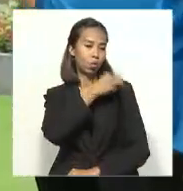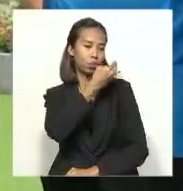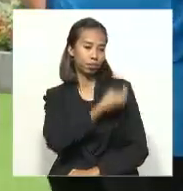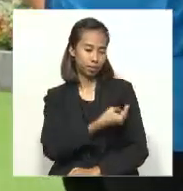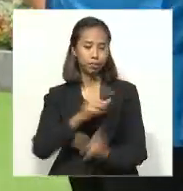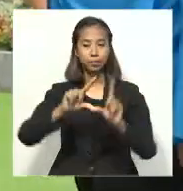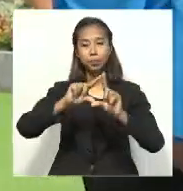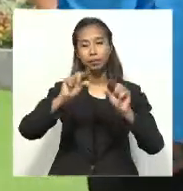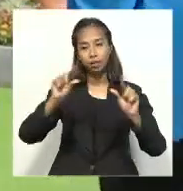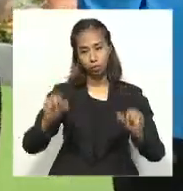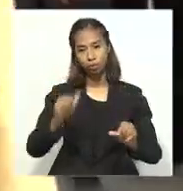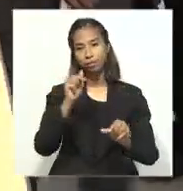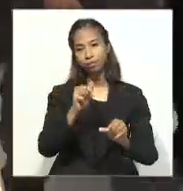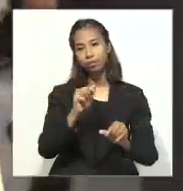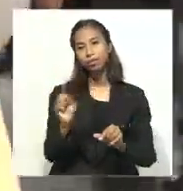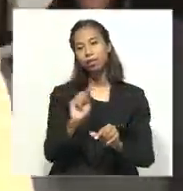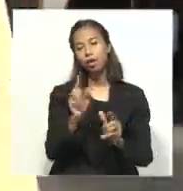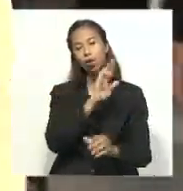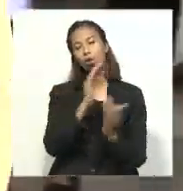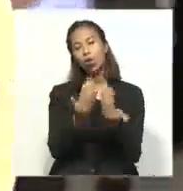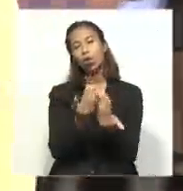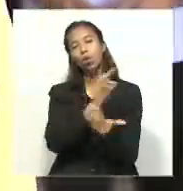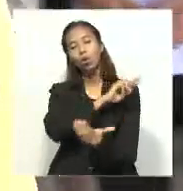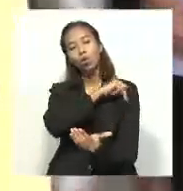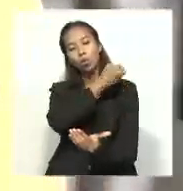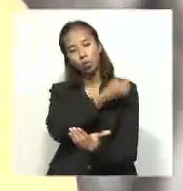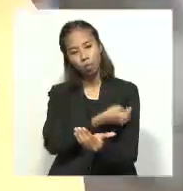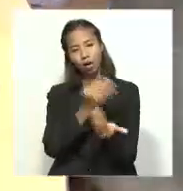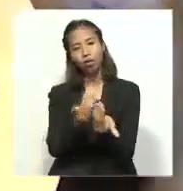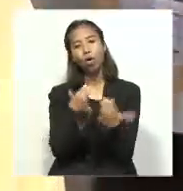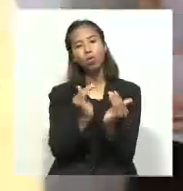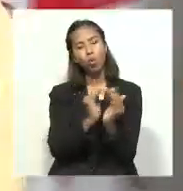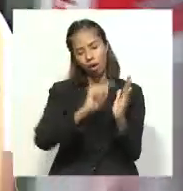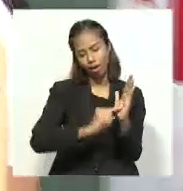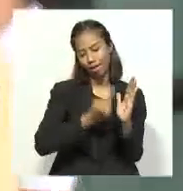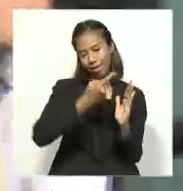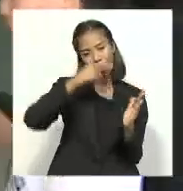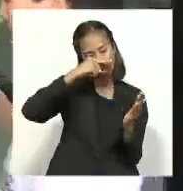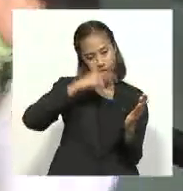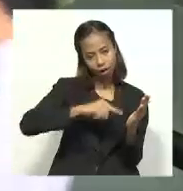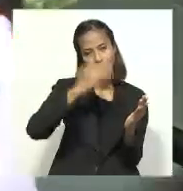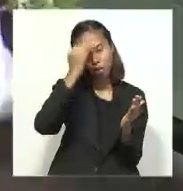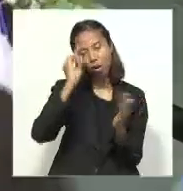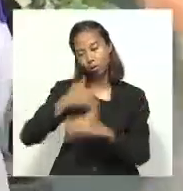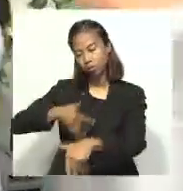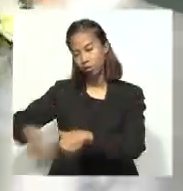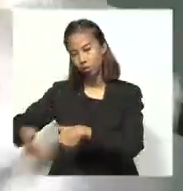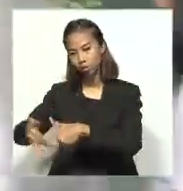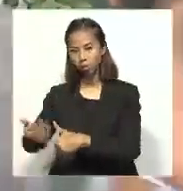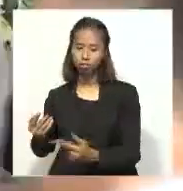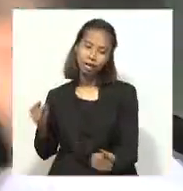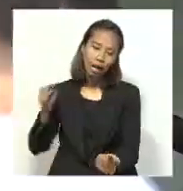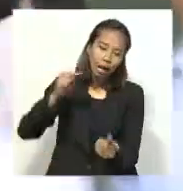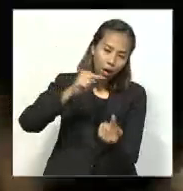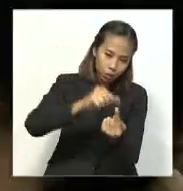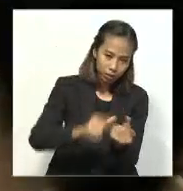ขาคลองศาลาซึ่งเป็นคลินิกหมอครอบครัวแห่งแรกของประเทศไทยเพื่อให้ประชาชนสามารถเข้าถึงบริการขั้นพื้นฐ